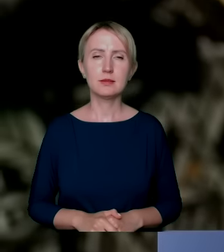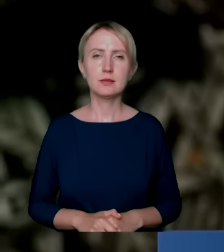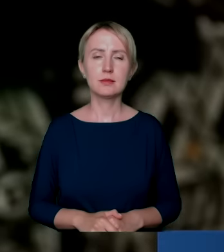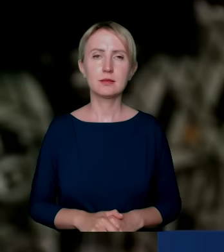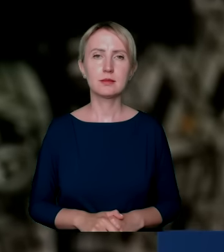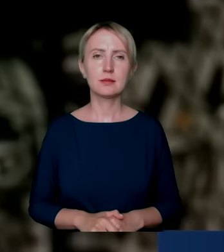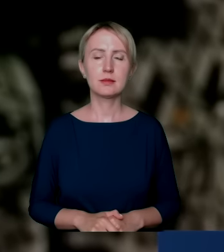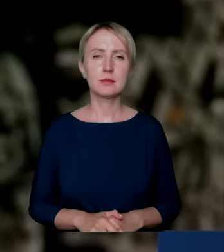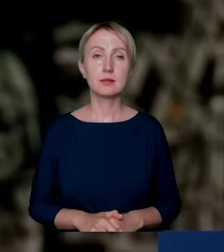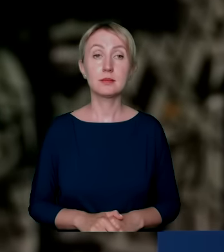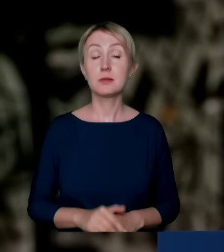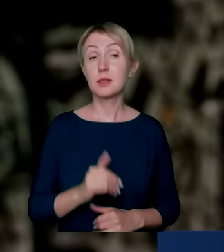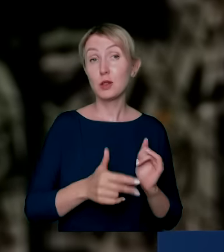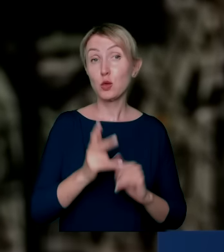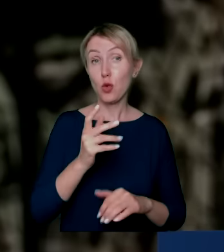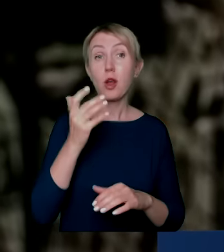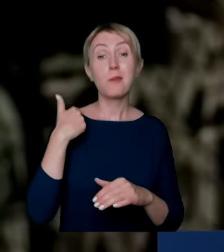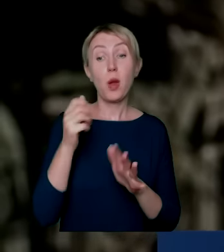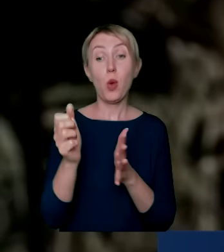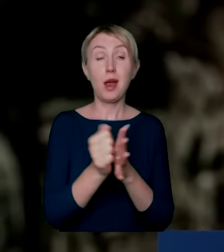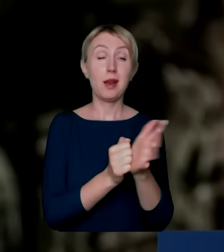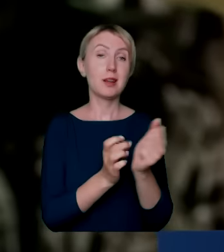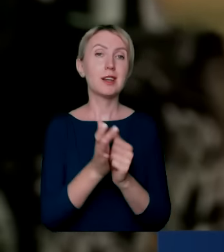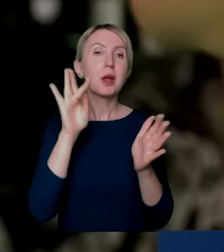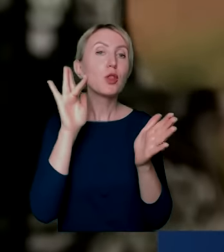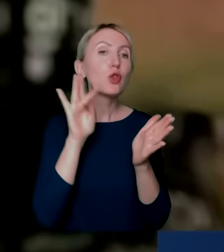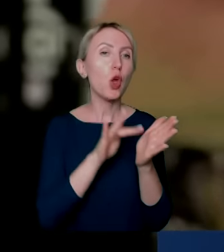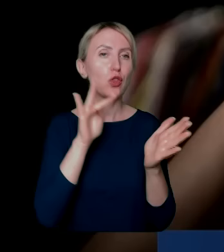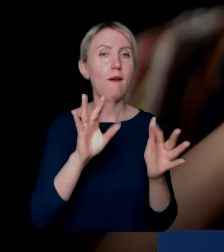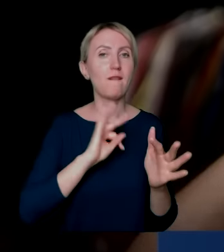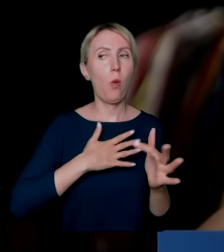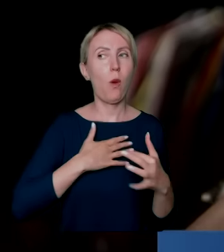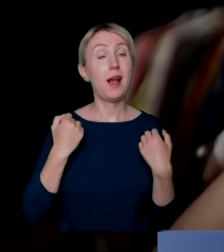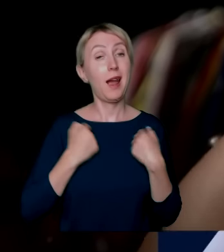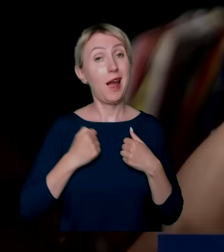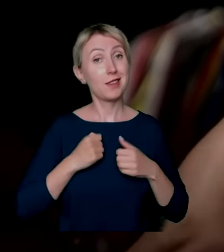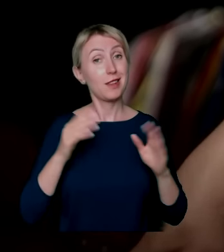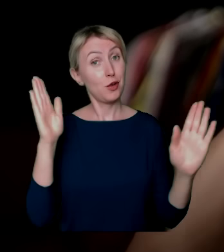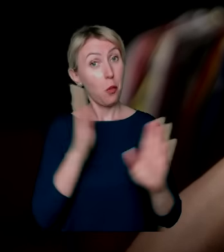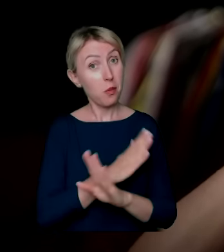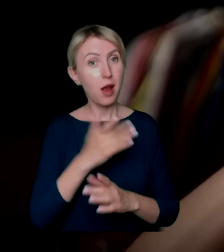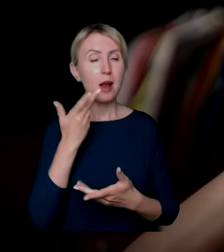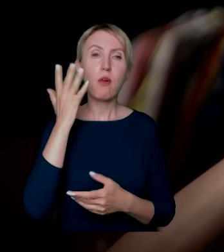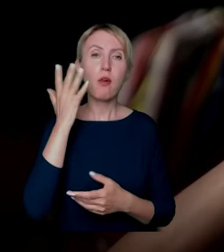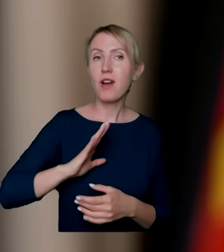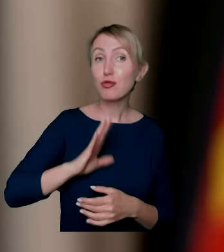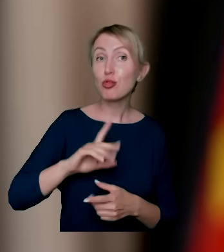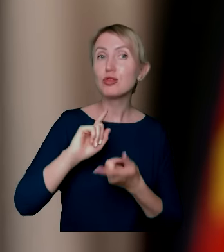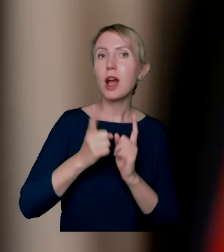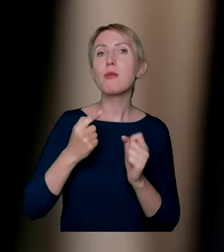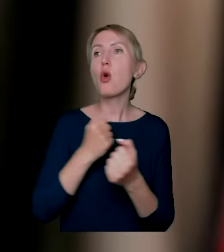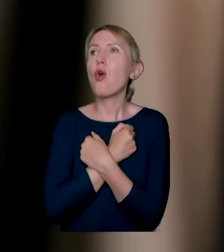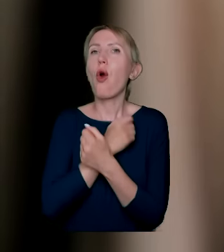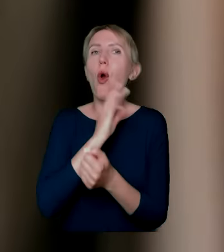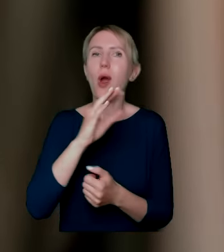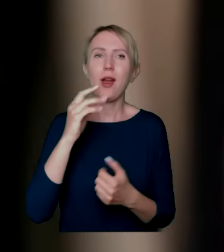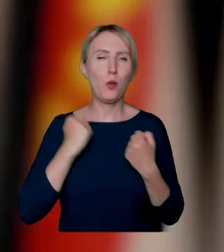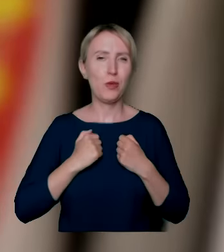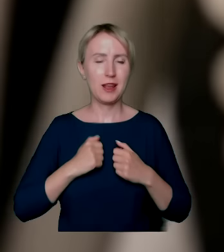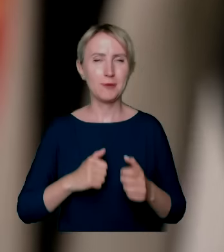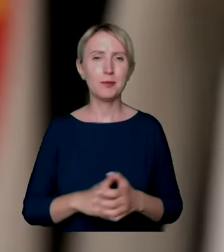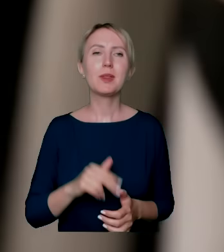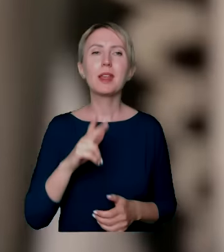Jeśli ktoś zakłada białe rękawiczki, by dotknąć zawartość swojej garderoby, to albo są to rzeczy wartościowe, albo kocha swoje ubrania. W przypadku Casio